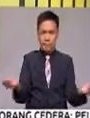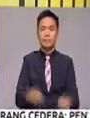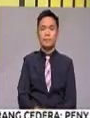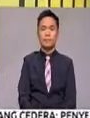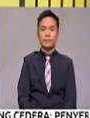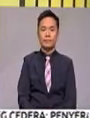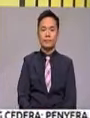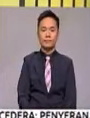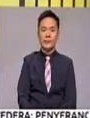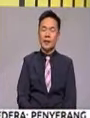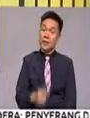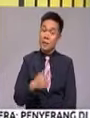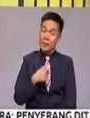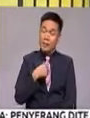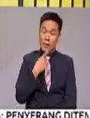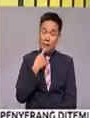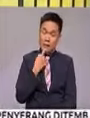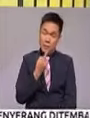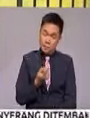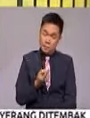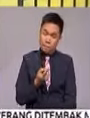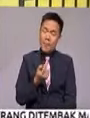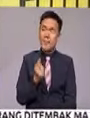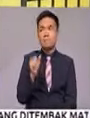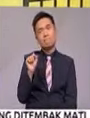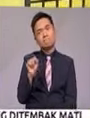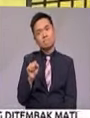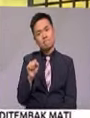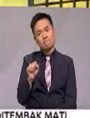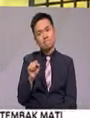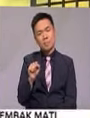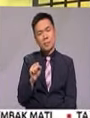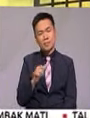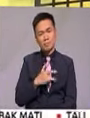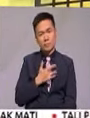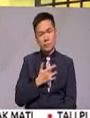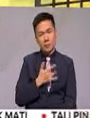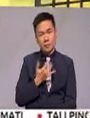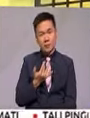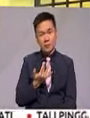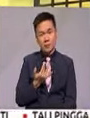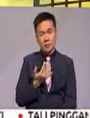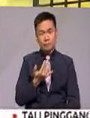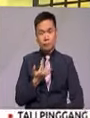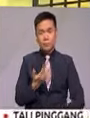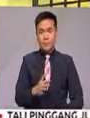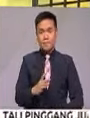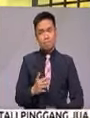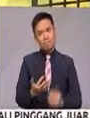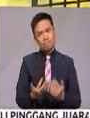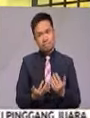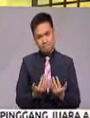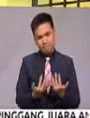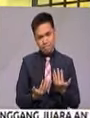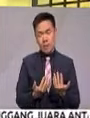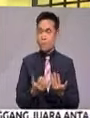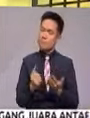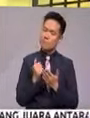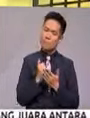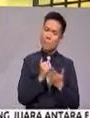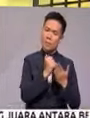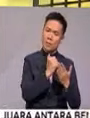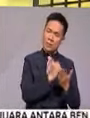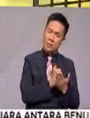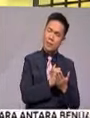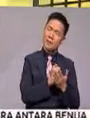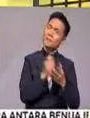Memanglah kena perasaan, memang baiklah, okey juga lah pasal kita surah kena apa kan. Memang dia orang tolong-tolong lah, kita pun